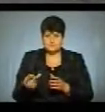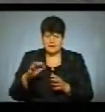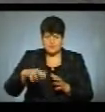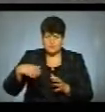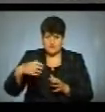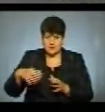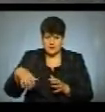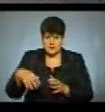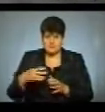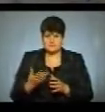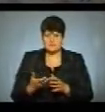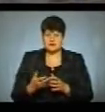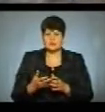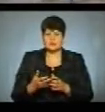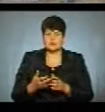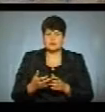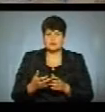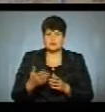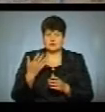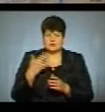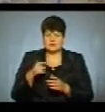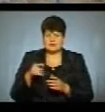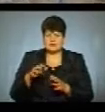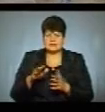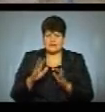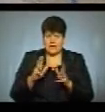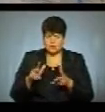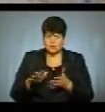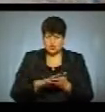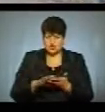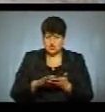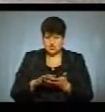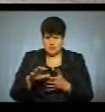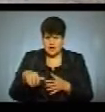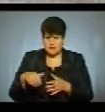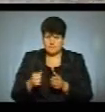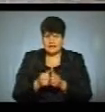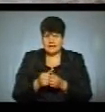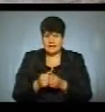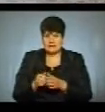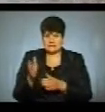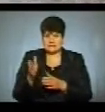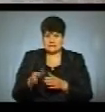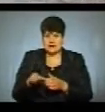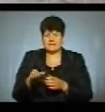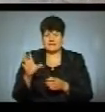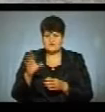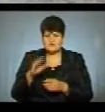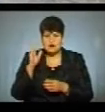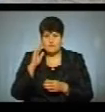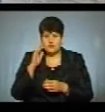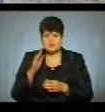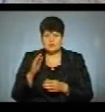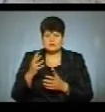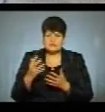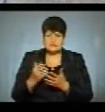забирати, це, ну, з восторін. Потім, коли там трактор очищав біля дамби, і вся вода собі